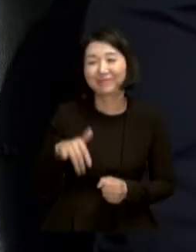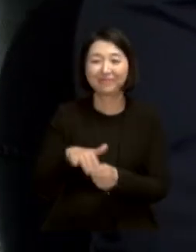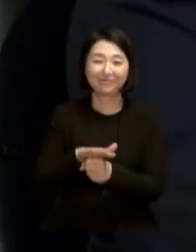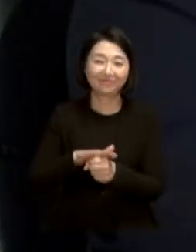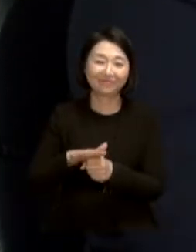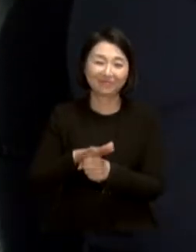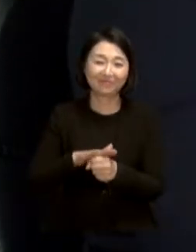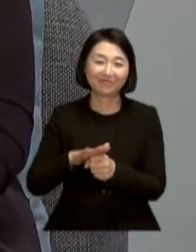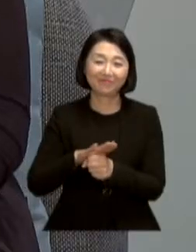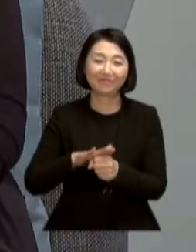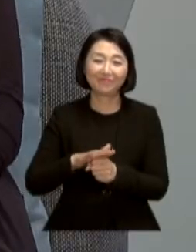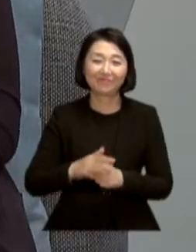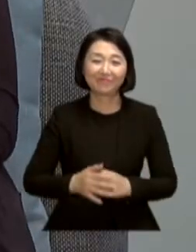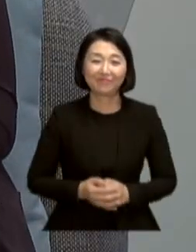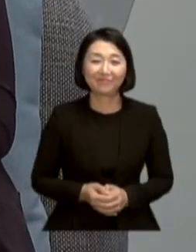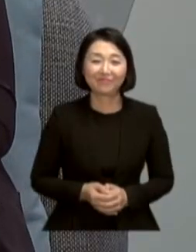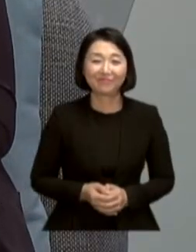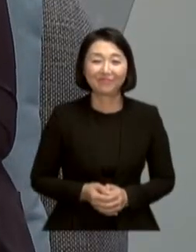네.